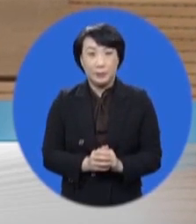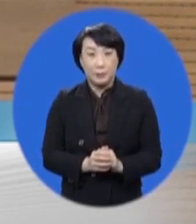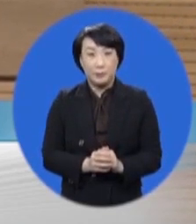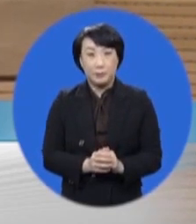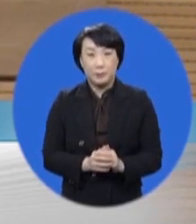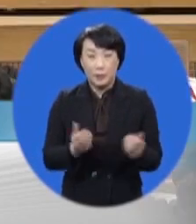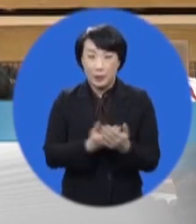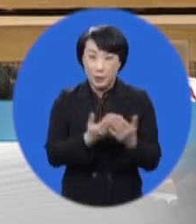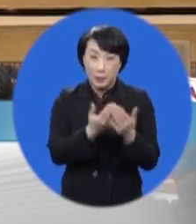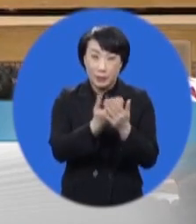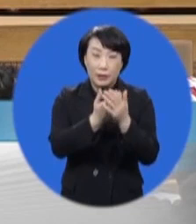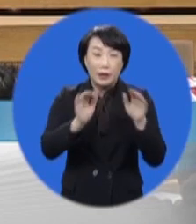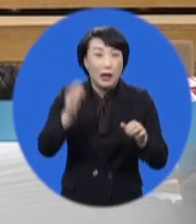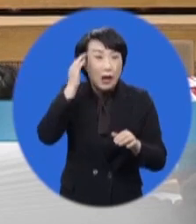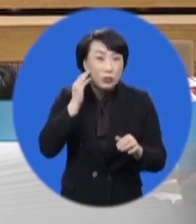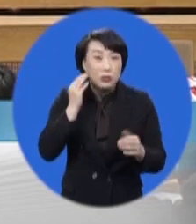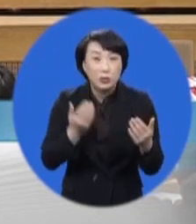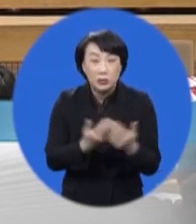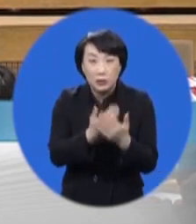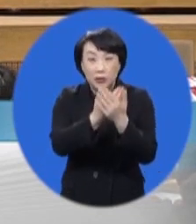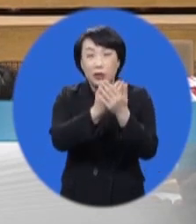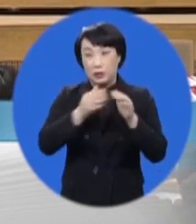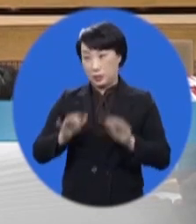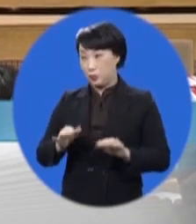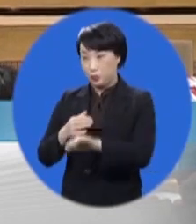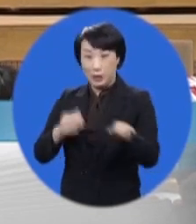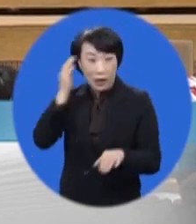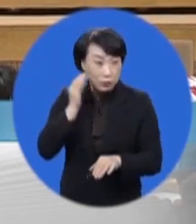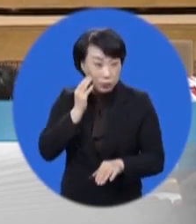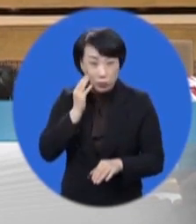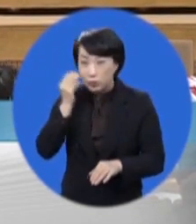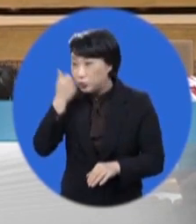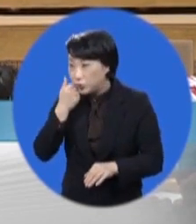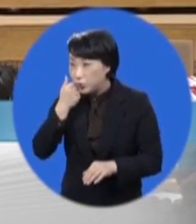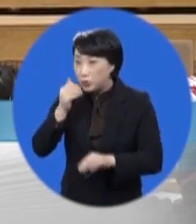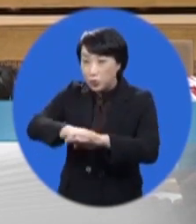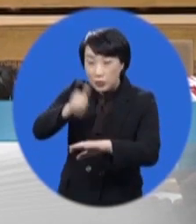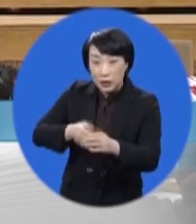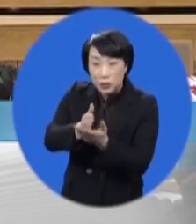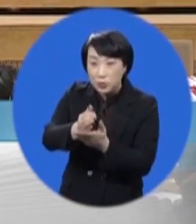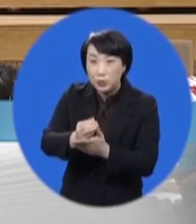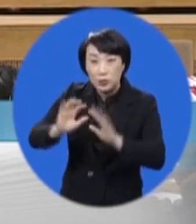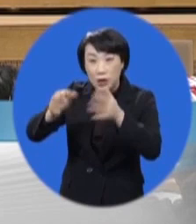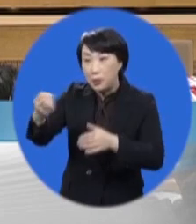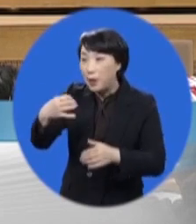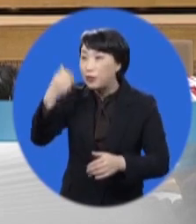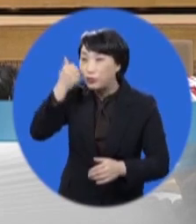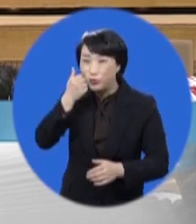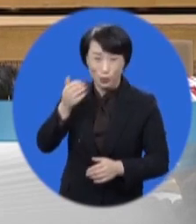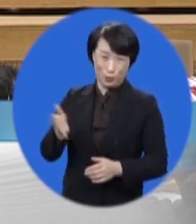점점 우리나라가 발전해가면서 지금 우리나라 보고 누가 농업국가라고 보았어요?